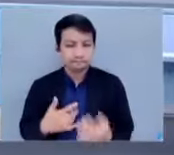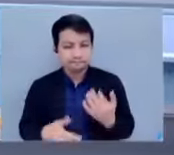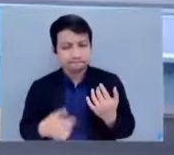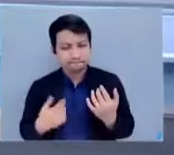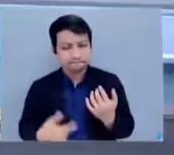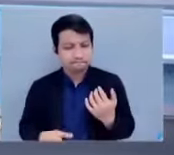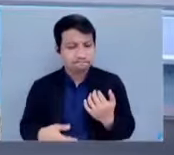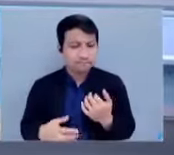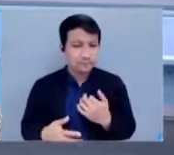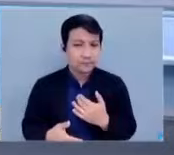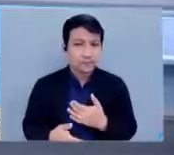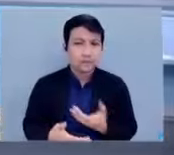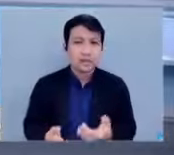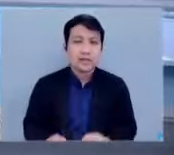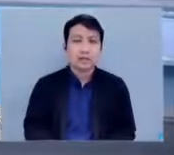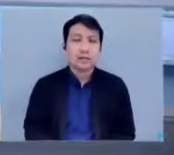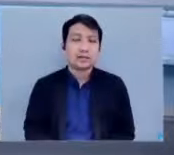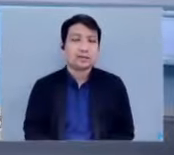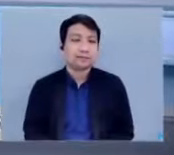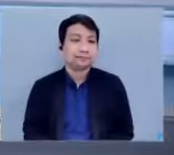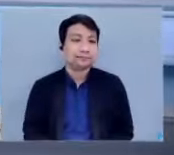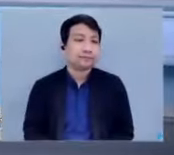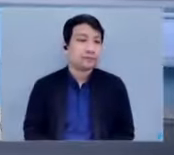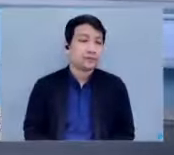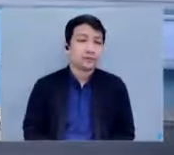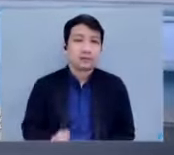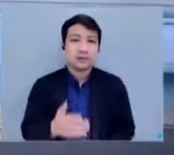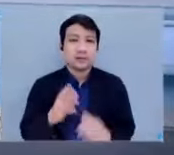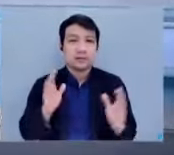salita na